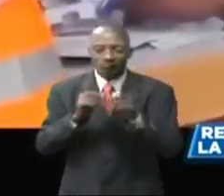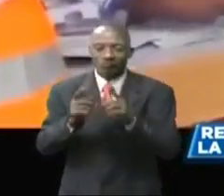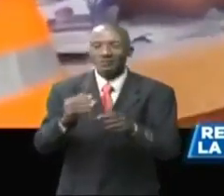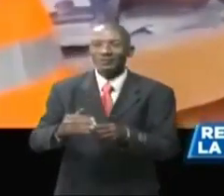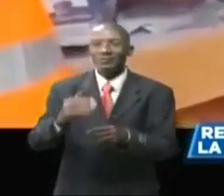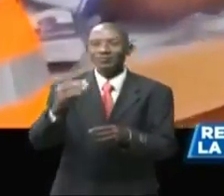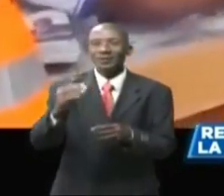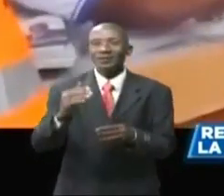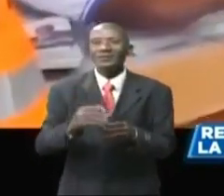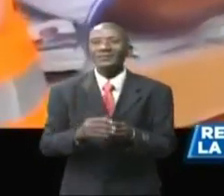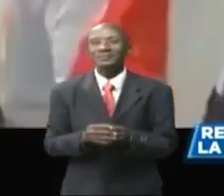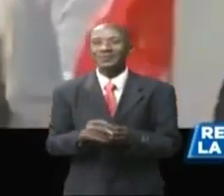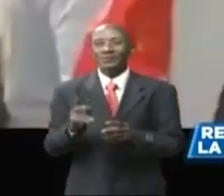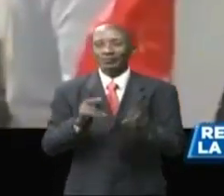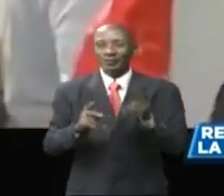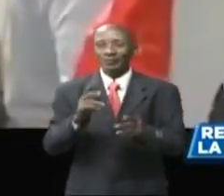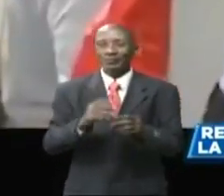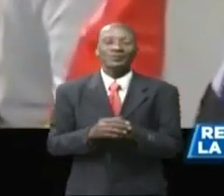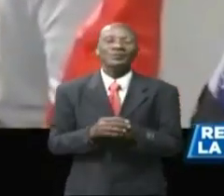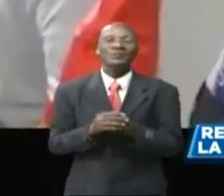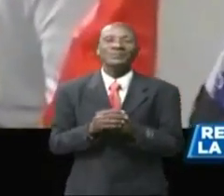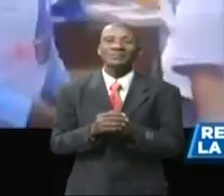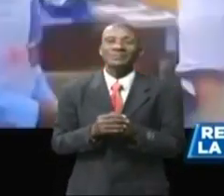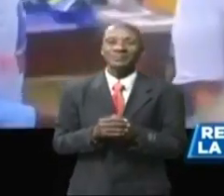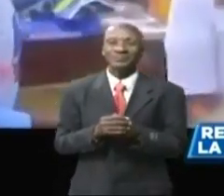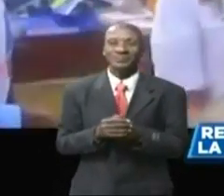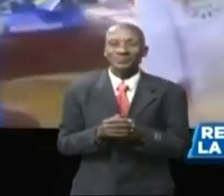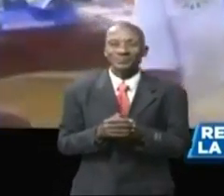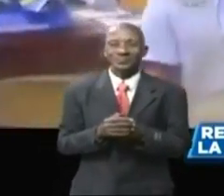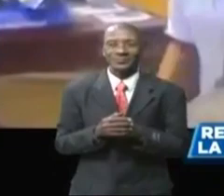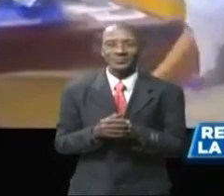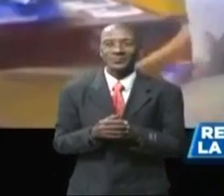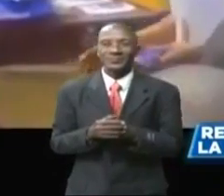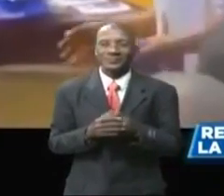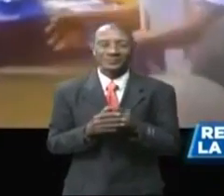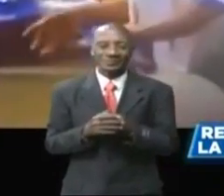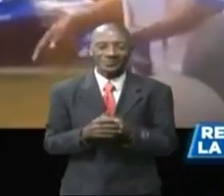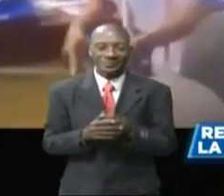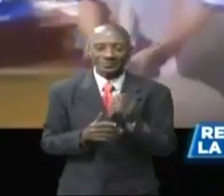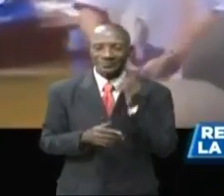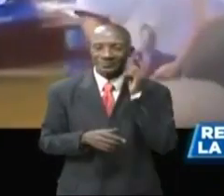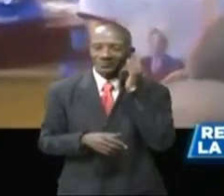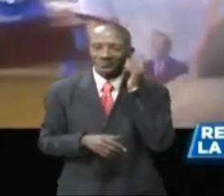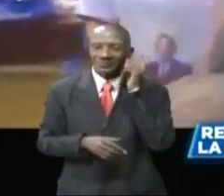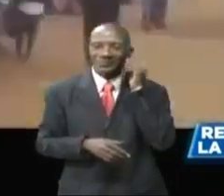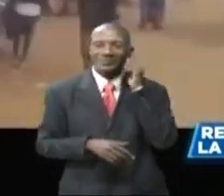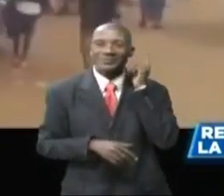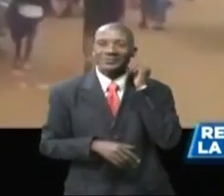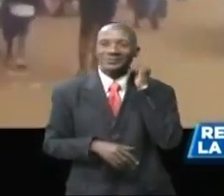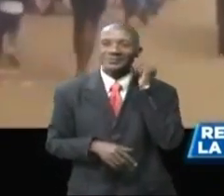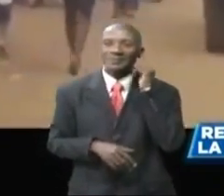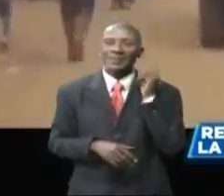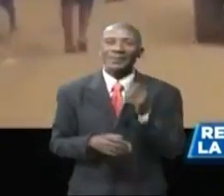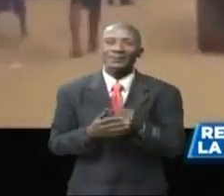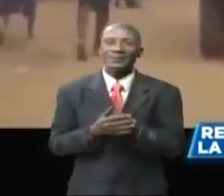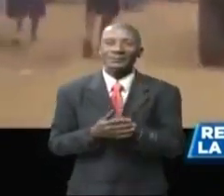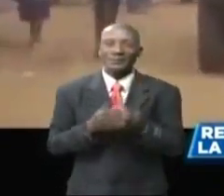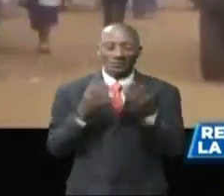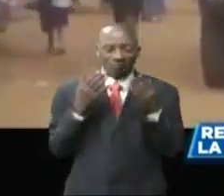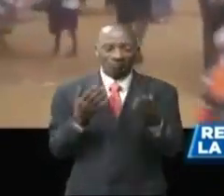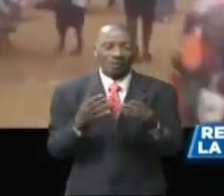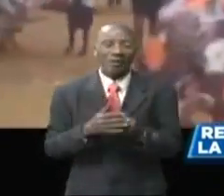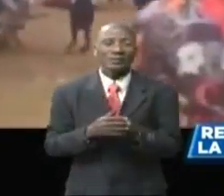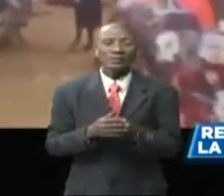et du village Mwandakatana dans le Kabare, dans le sud Kivu, viennent de retrouver le sourire après le passage du